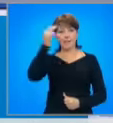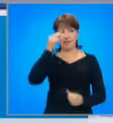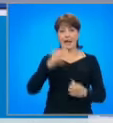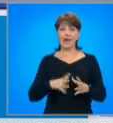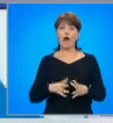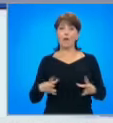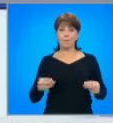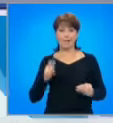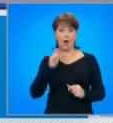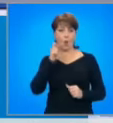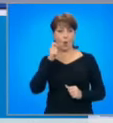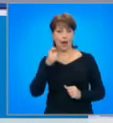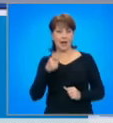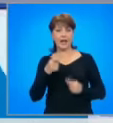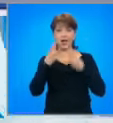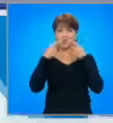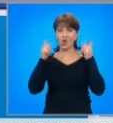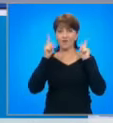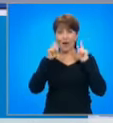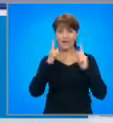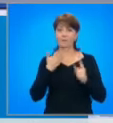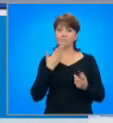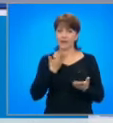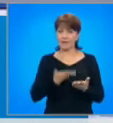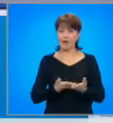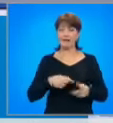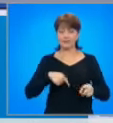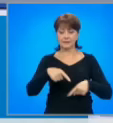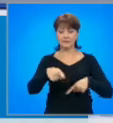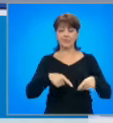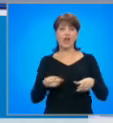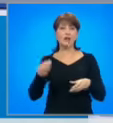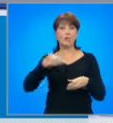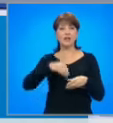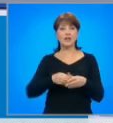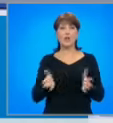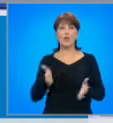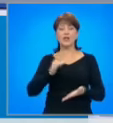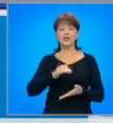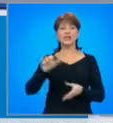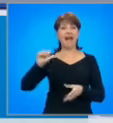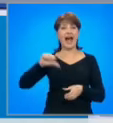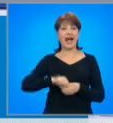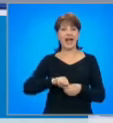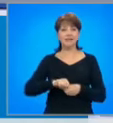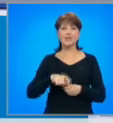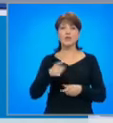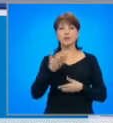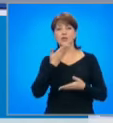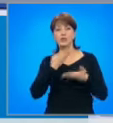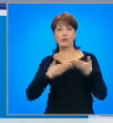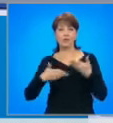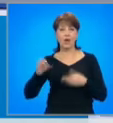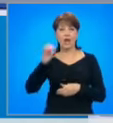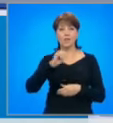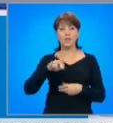България, Румъния, Унгария и Словакия предлагат да транзитират допълнителните количества азерски газ за Европа, договорени между Европейската